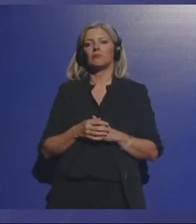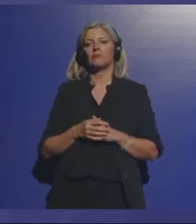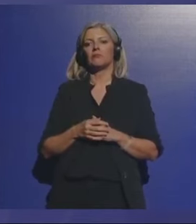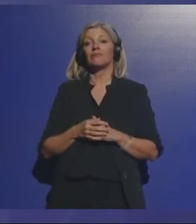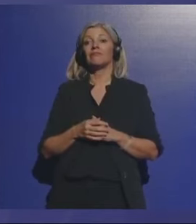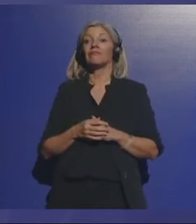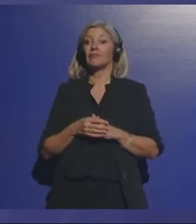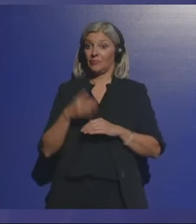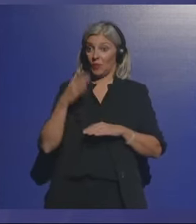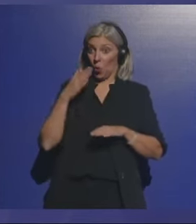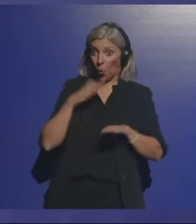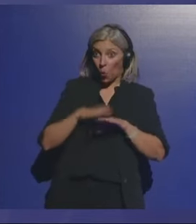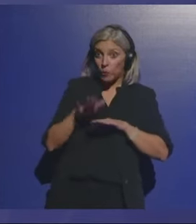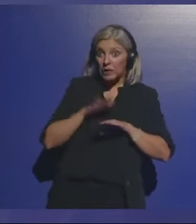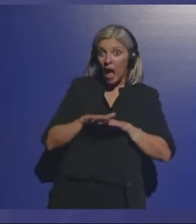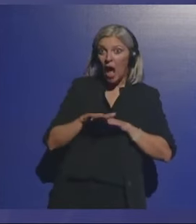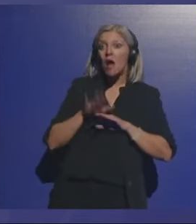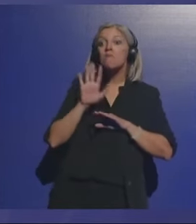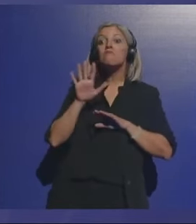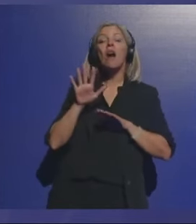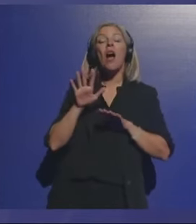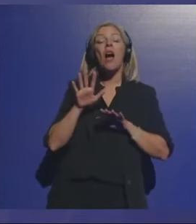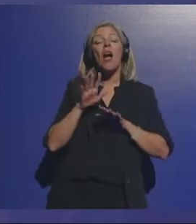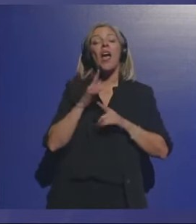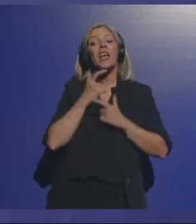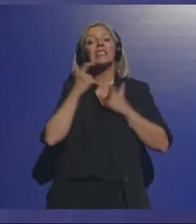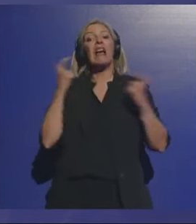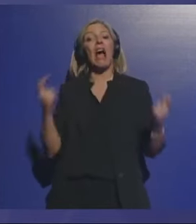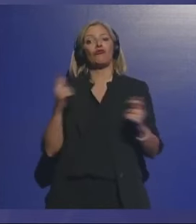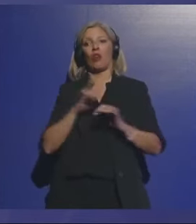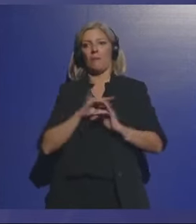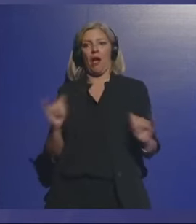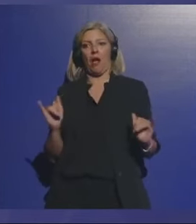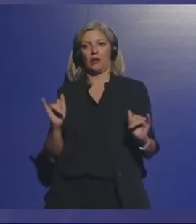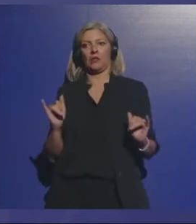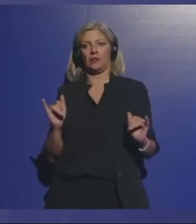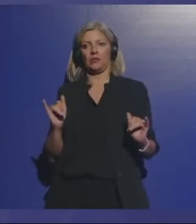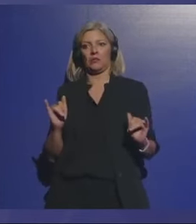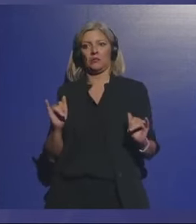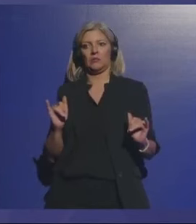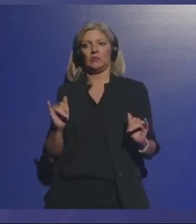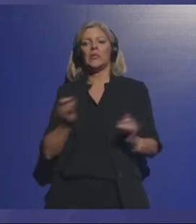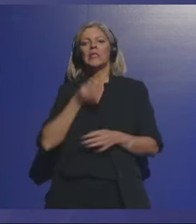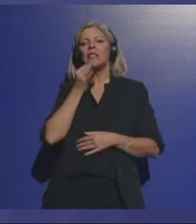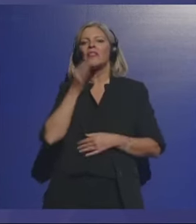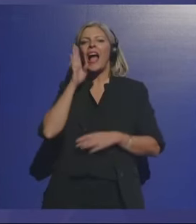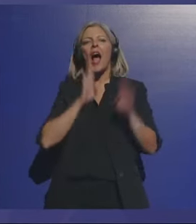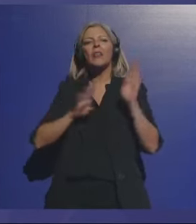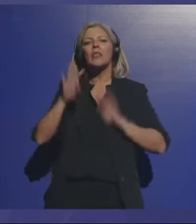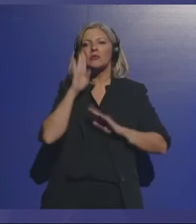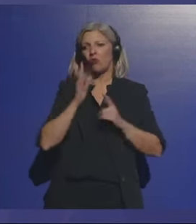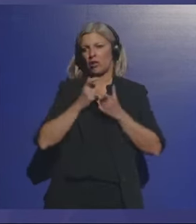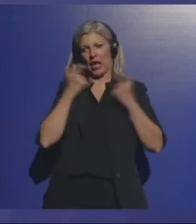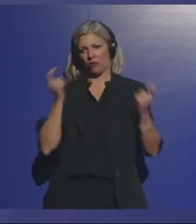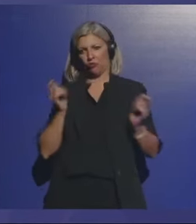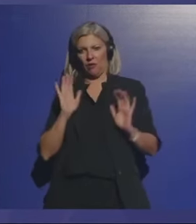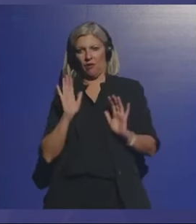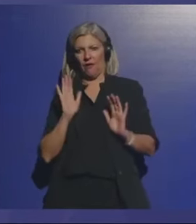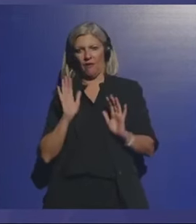abusate tutto usate quello che volete ma attenzione all'abuso che ne fate